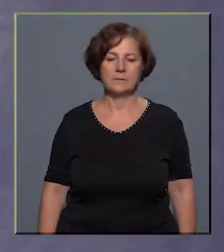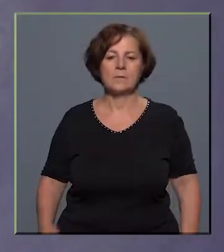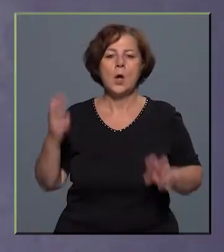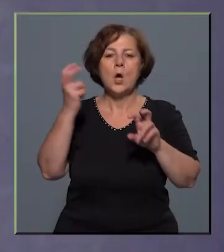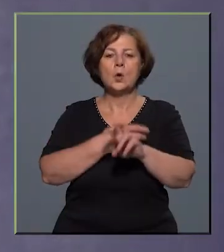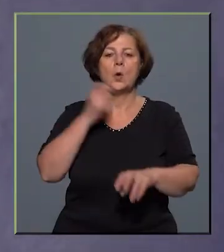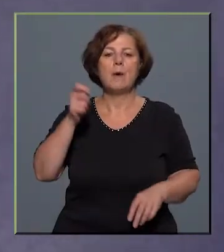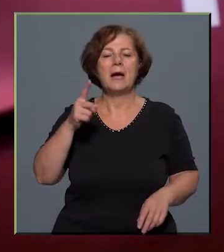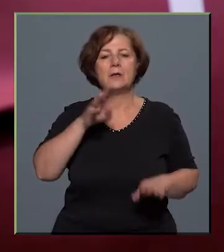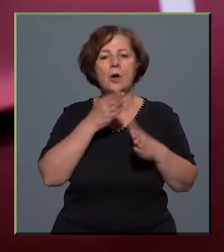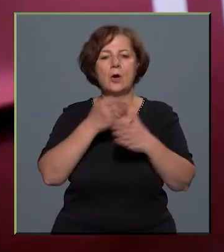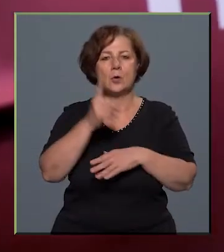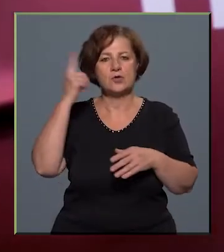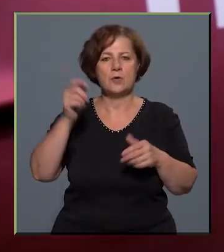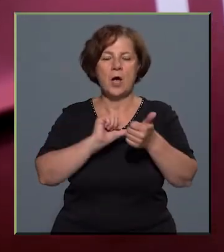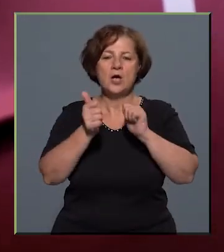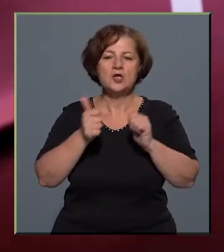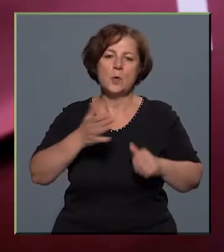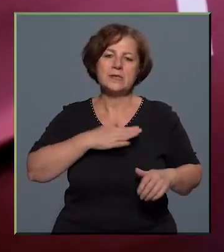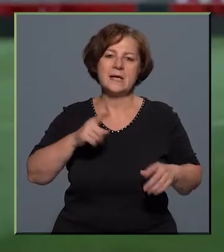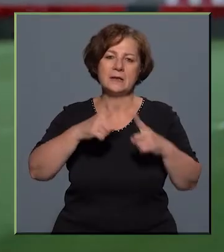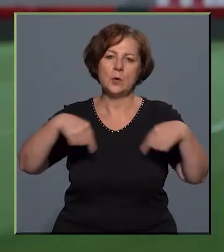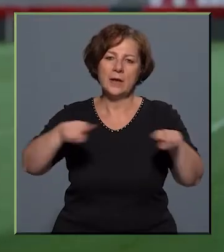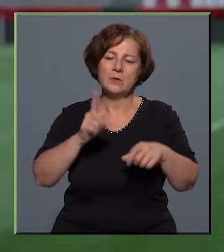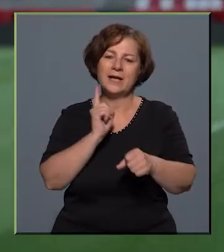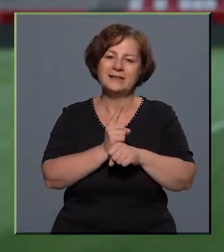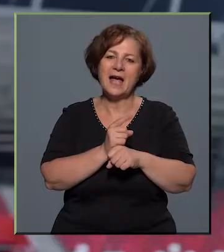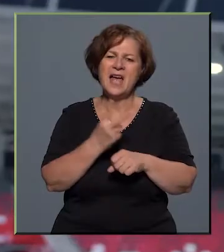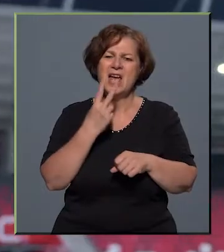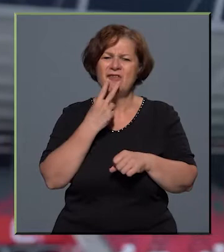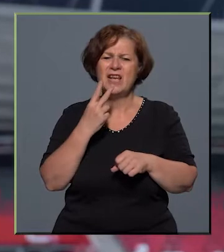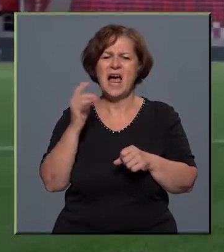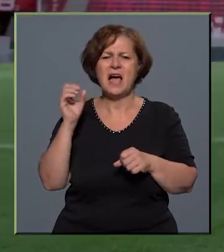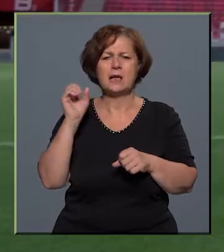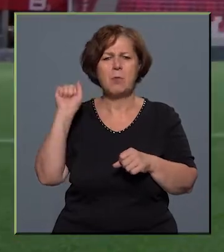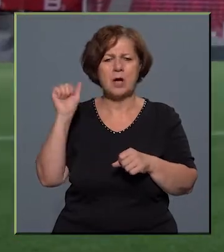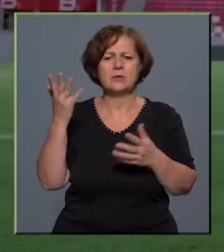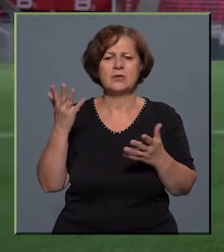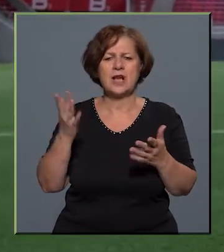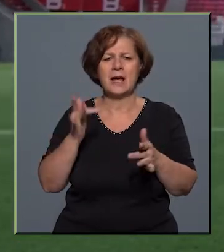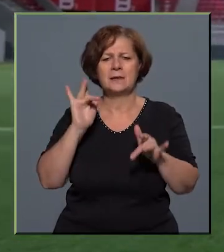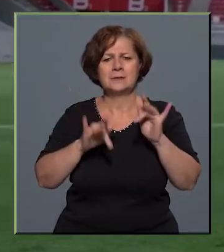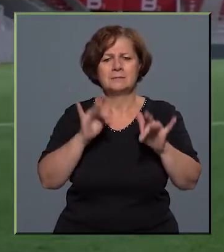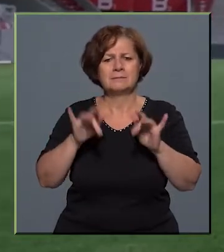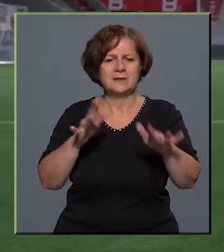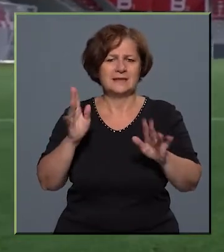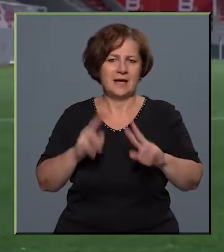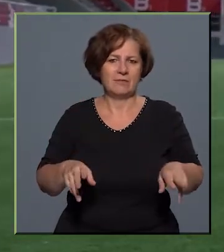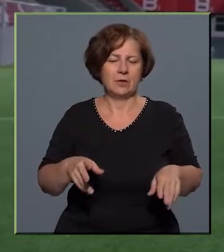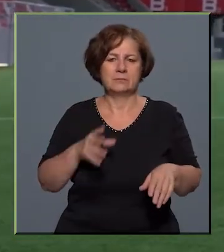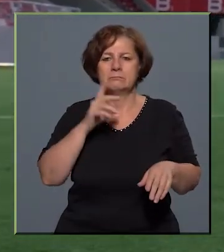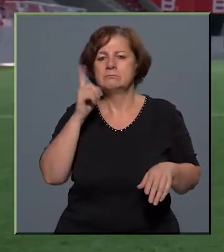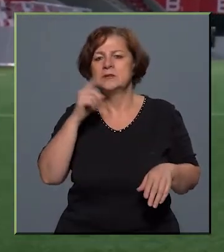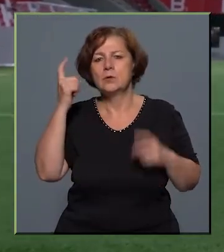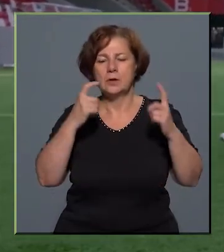Kőbánya köztudomásulag sportszerető kerület, de azért világbajnokság ritkán van. Mit szólnak hozzá? Kőbánya még